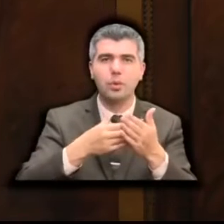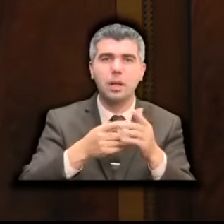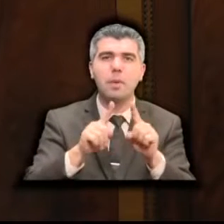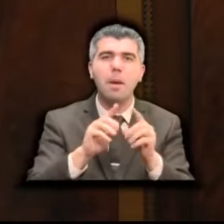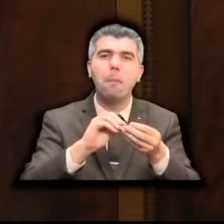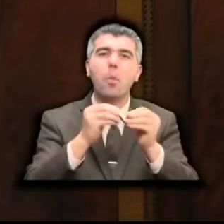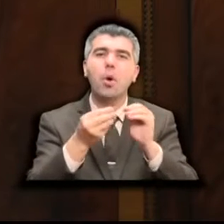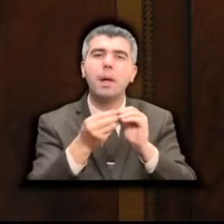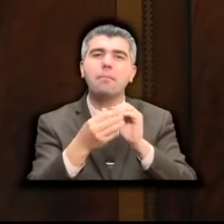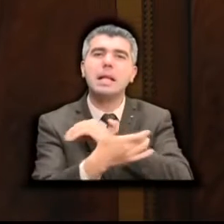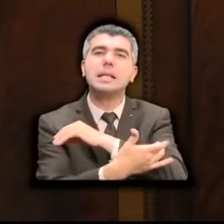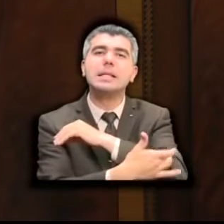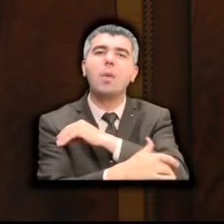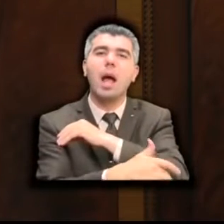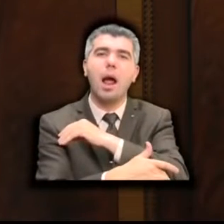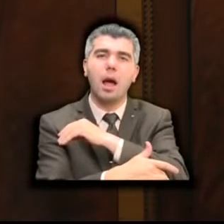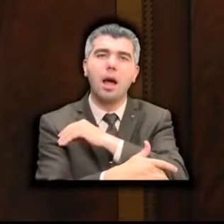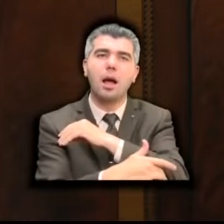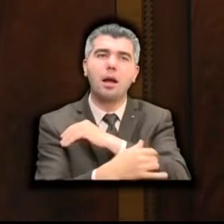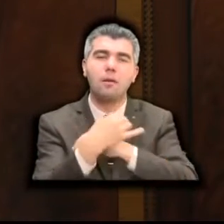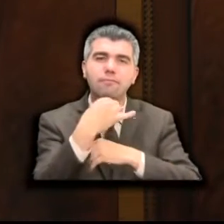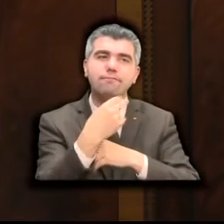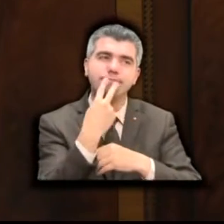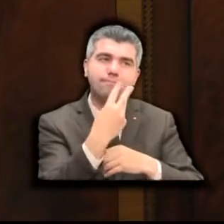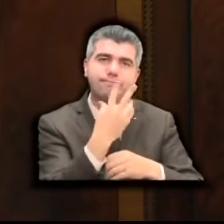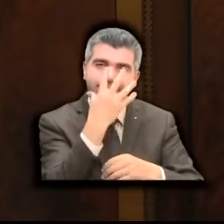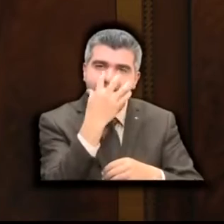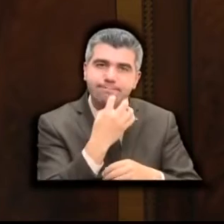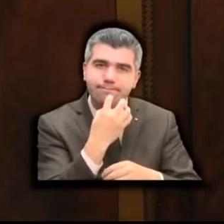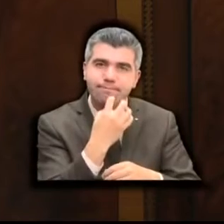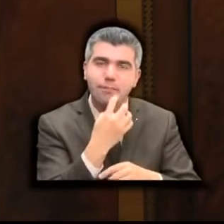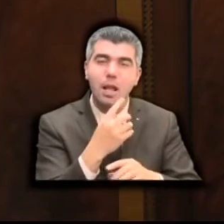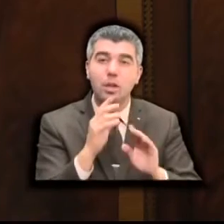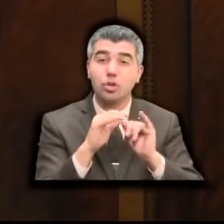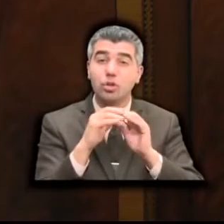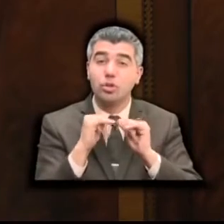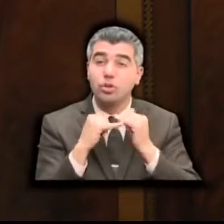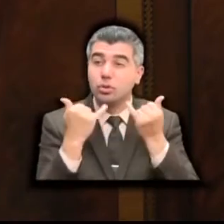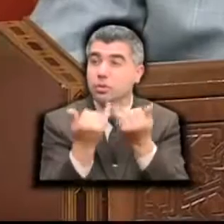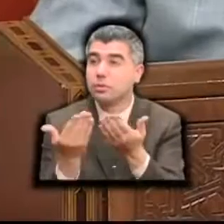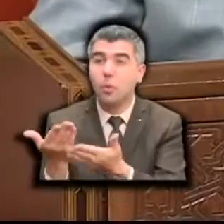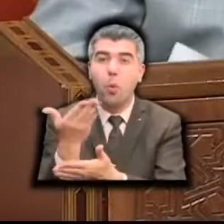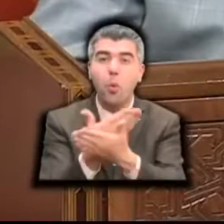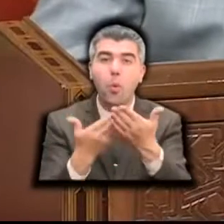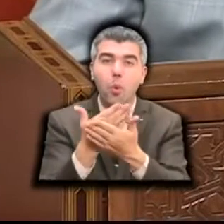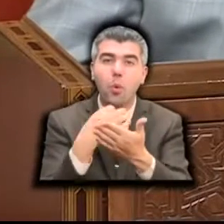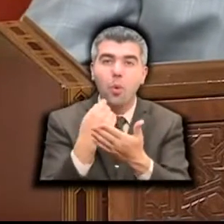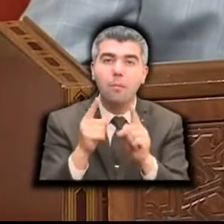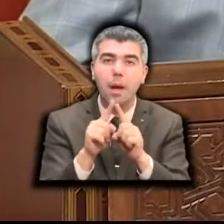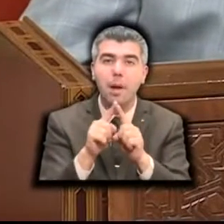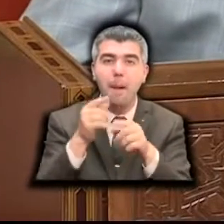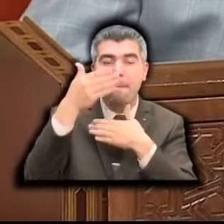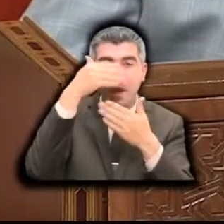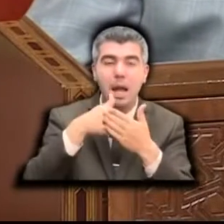ومجتمعا مدنيا: إن مجتمعنا المغربي قائم على التضامن والتكافل والإحسان،